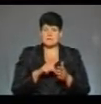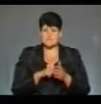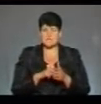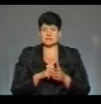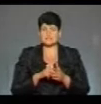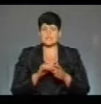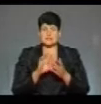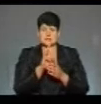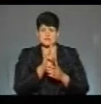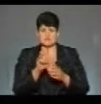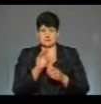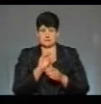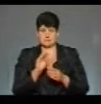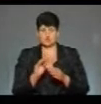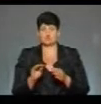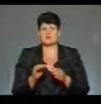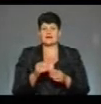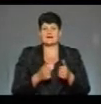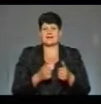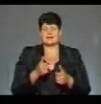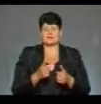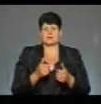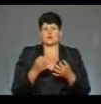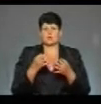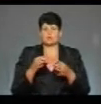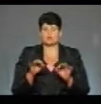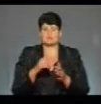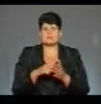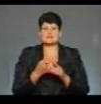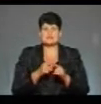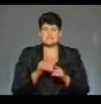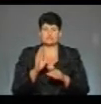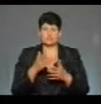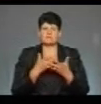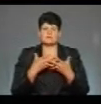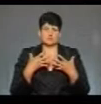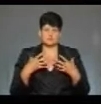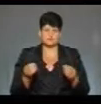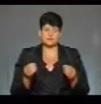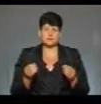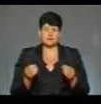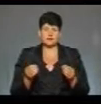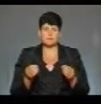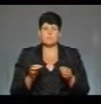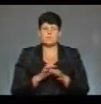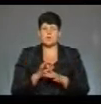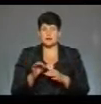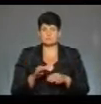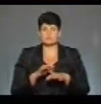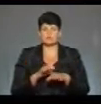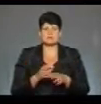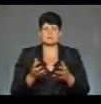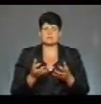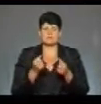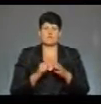«Доступно.ua» опублікують рейтинг доступності міст. Це буде навесні, каже координаторка проєкту Тетяна Шапувал. Проєкт здійснюють за